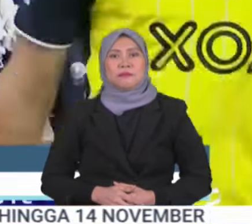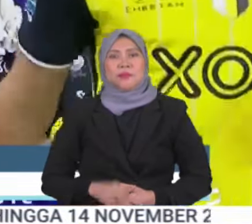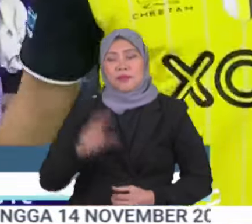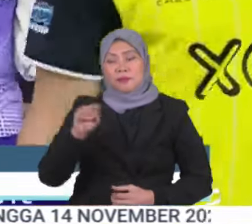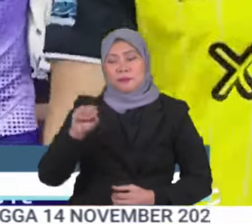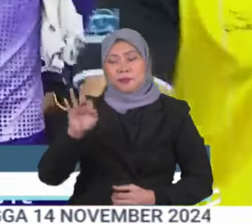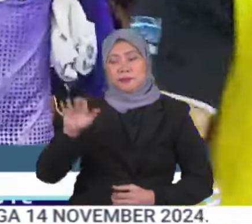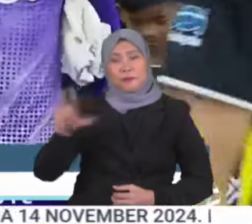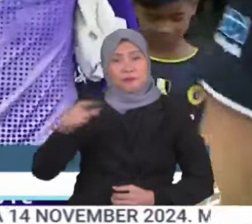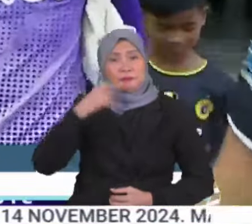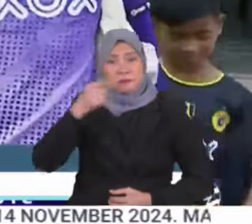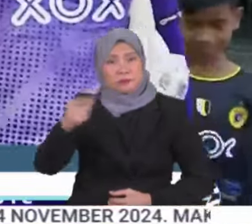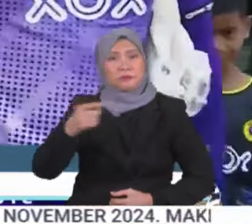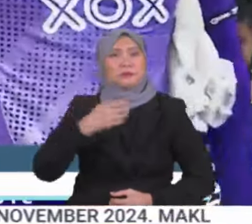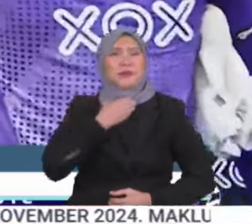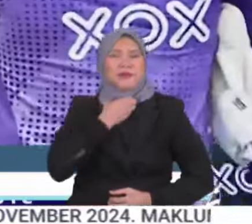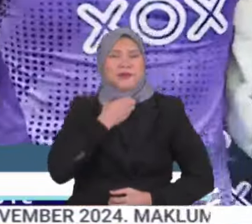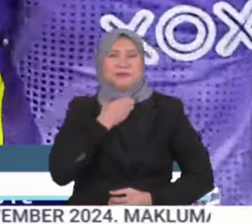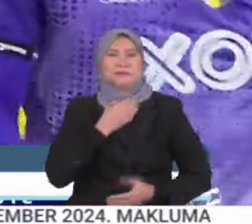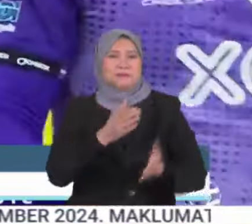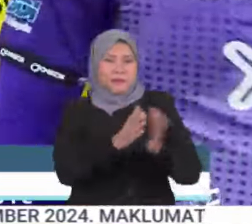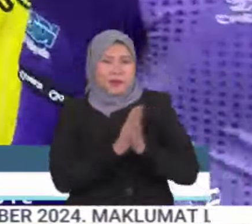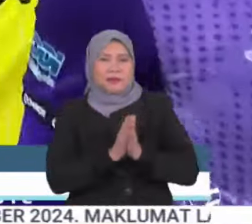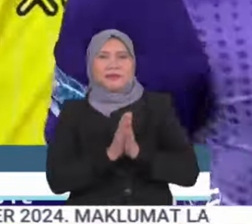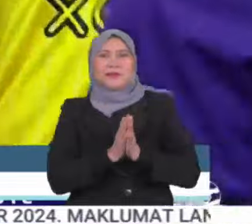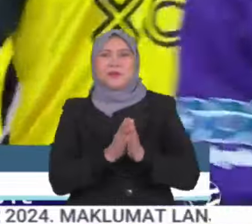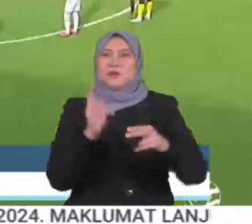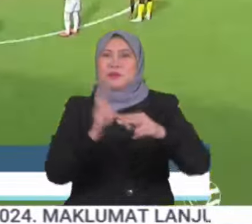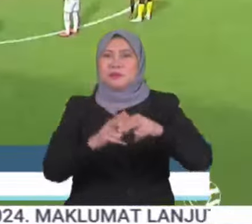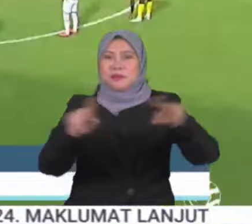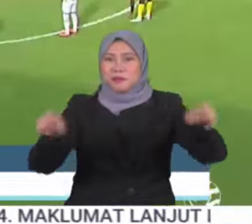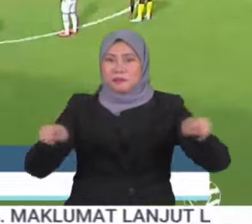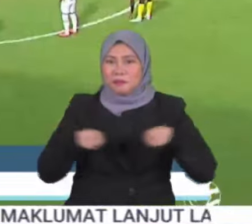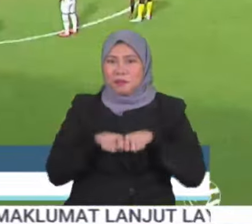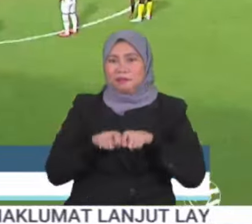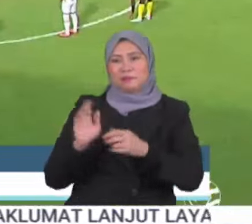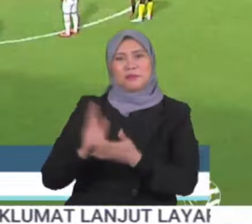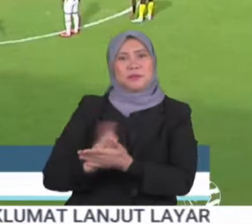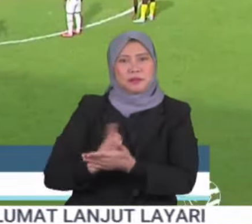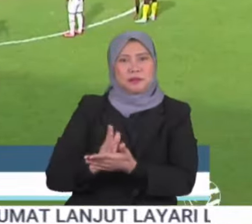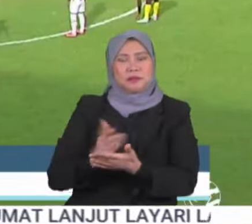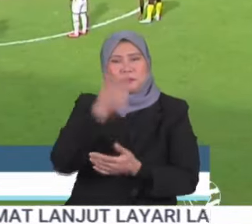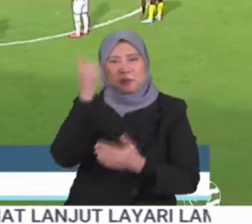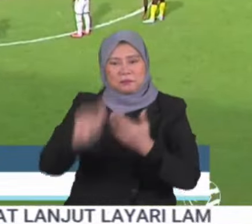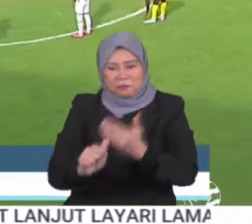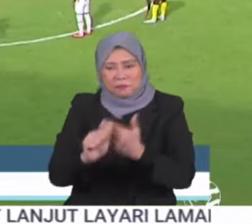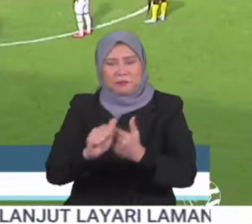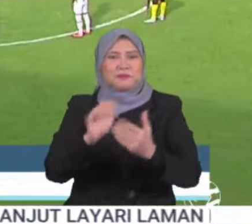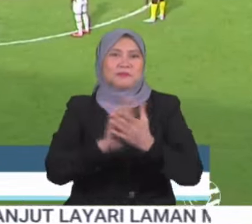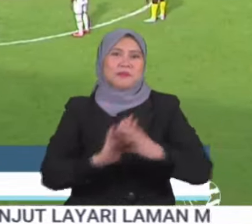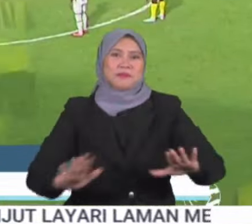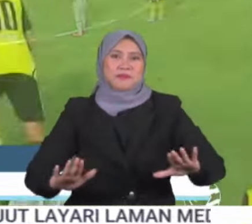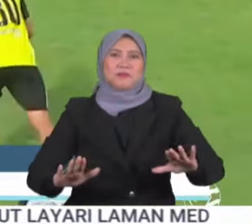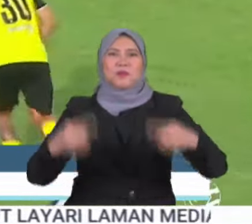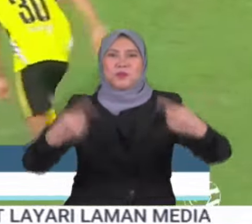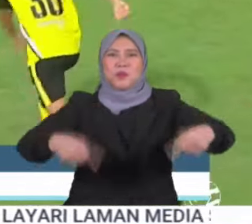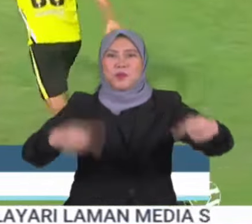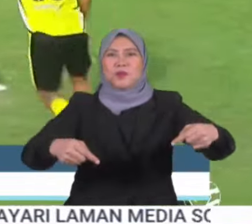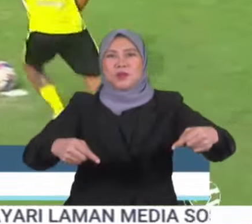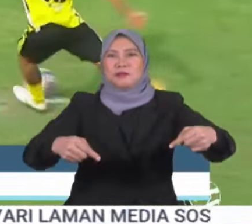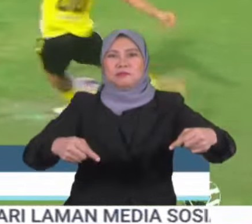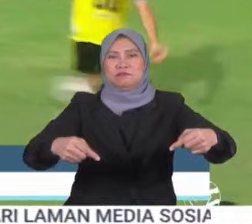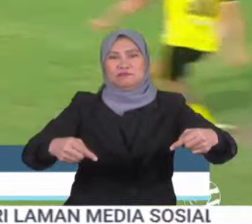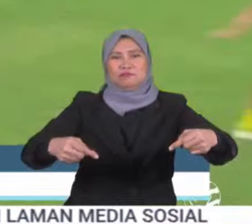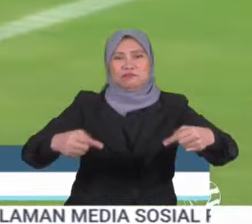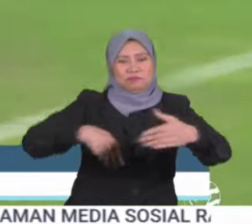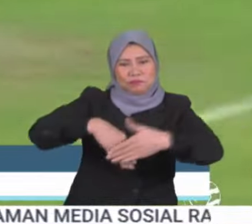Menurut MFL, Perak telah diminta untuk menamakan venue alternatif berikutan risiko keselamatan bagi perlawanan